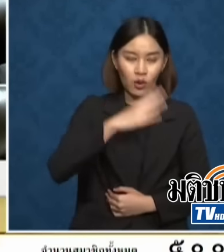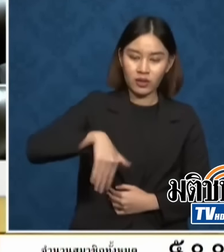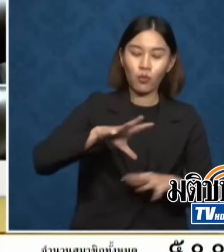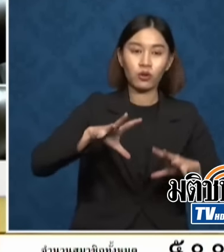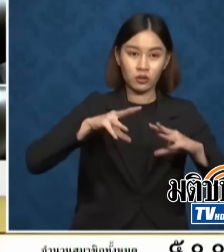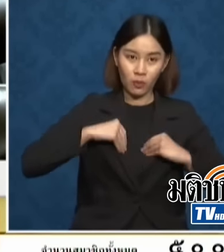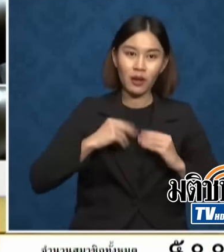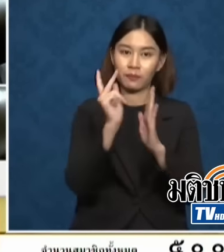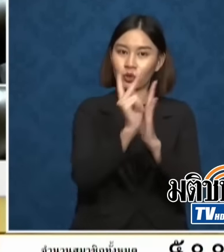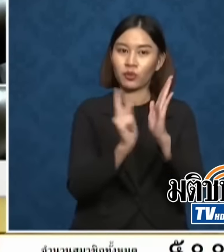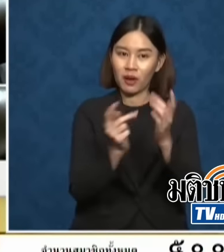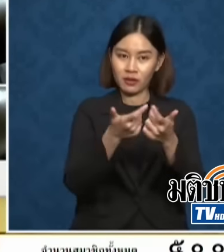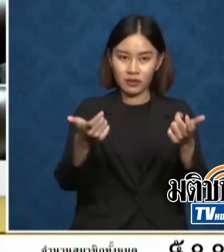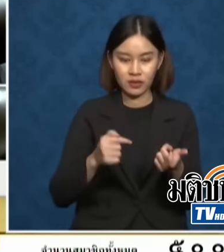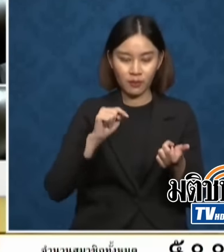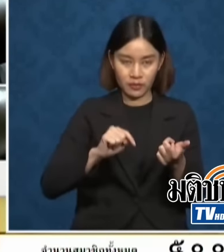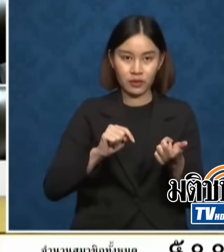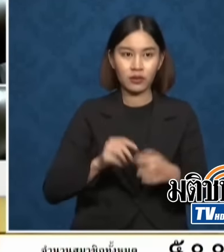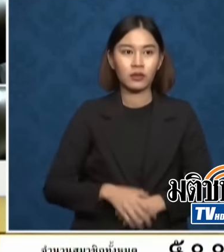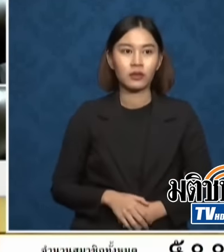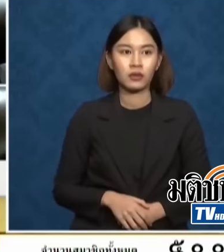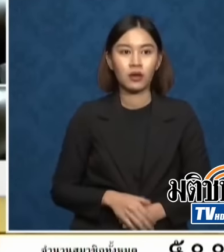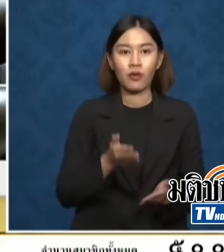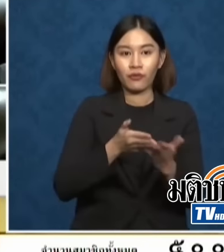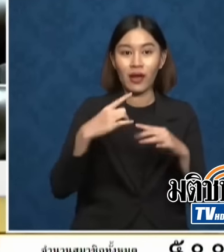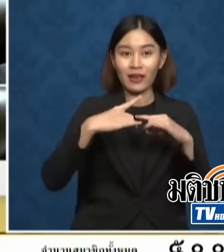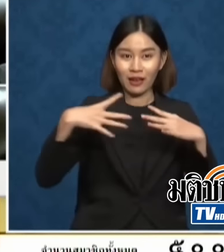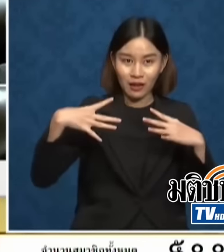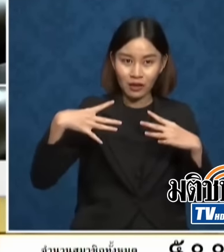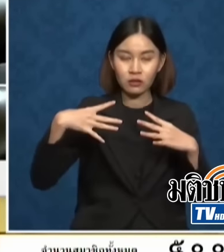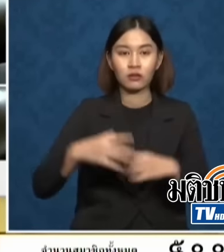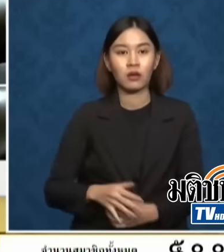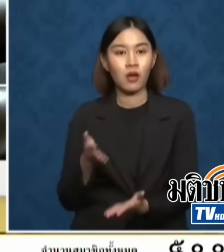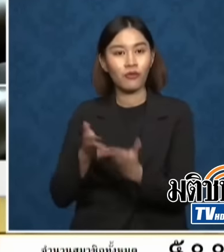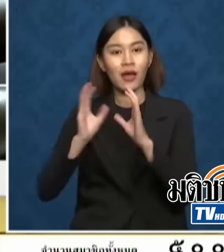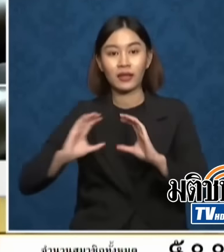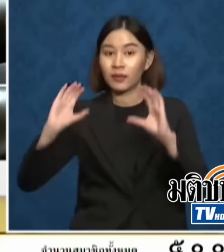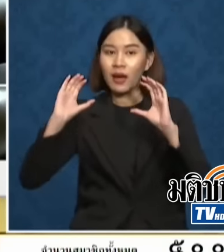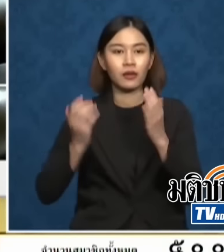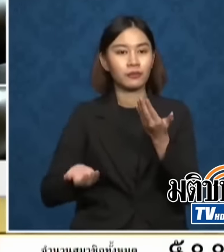ายฉบับนี้นะครับไม่ว่าจะเป็นฝ่ายค้านหรือจะเป็นรัฐบ